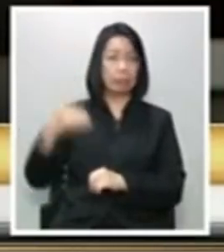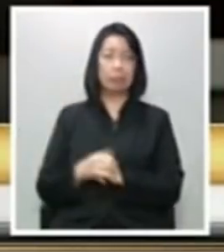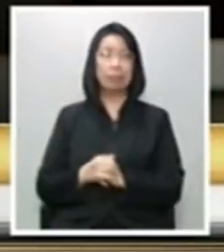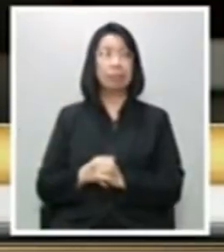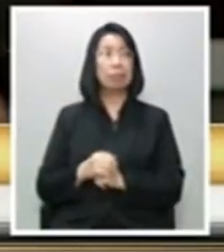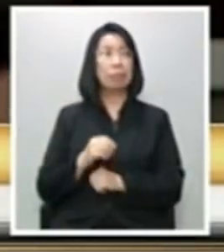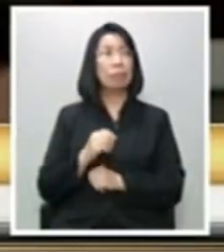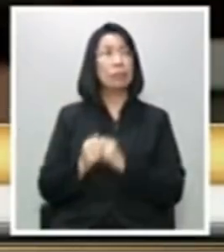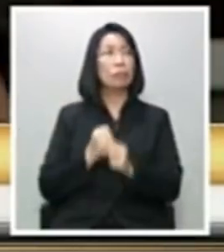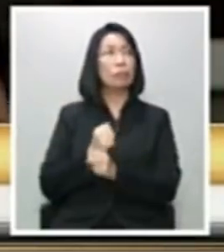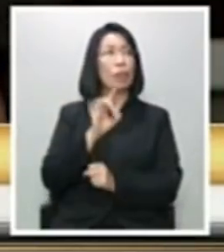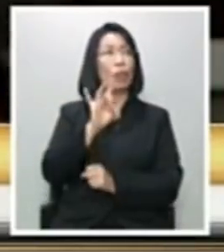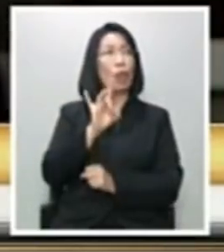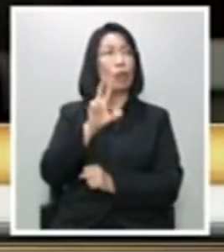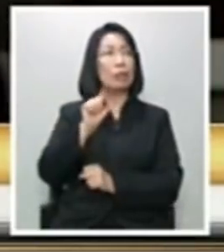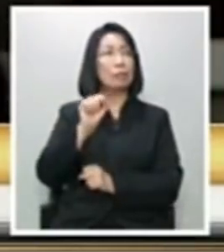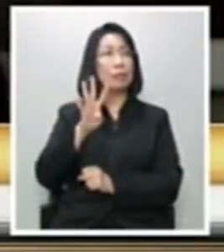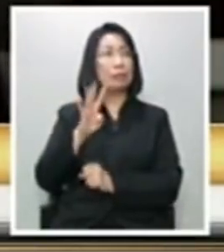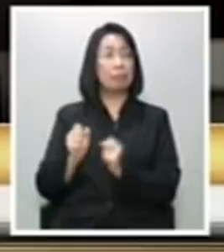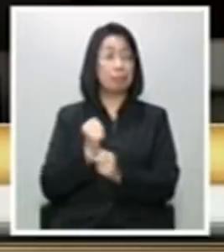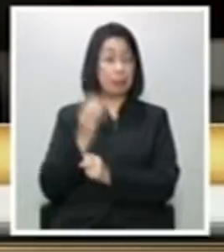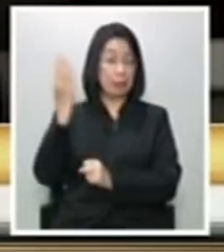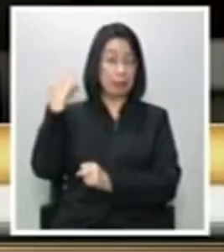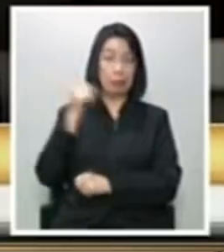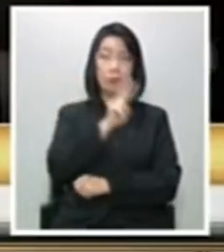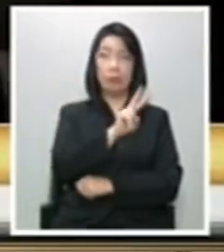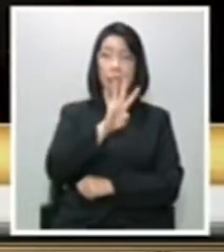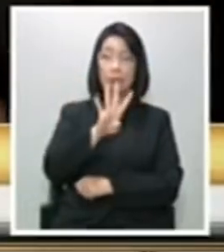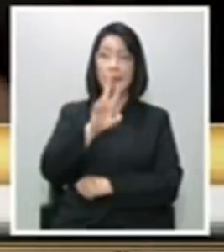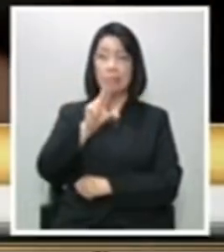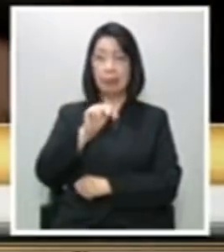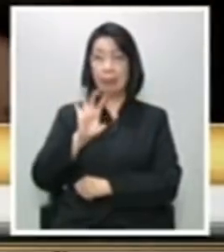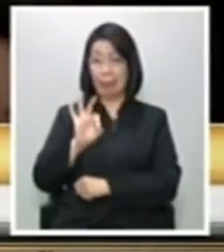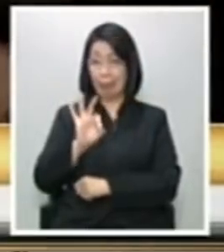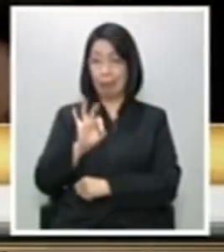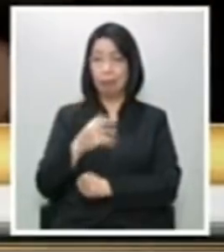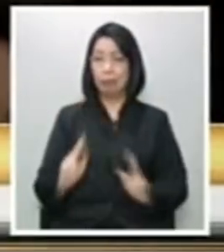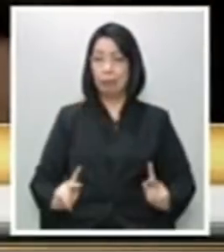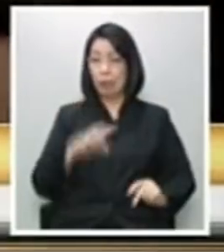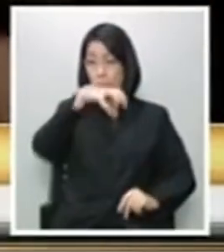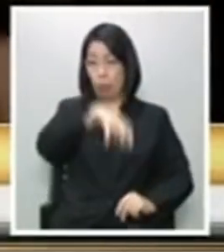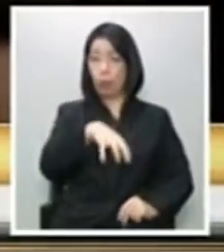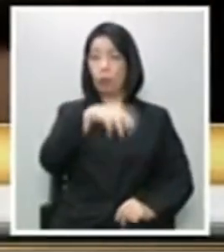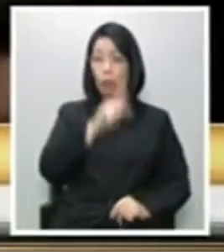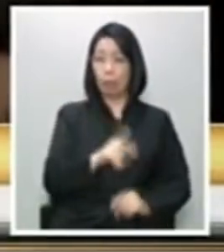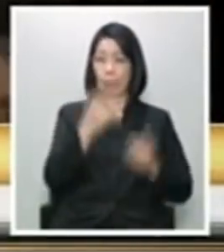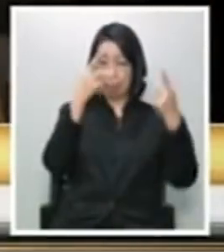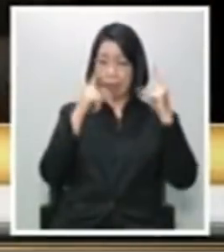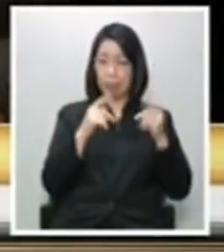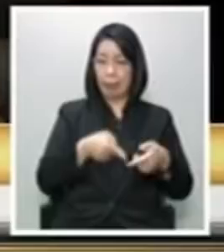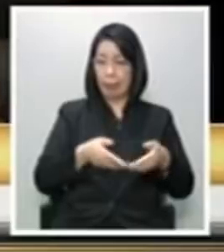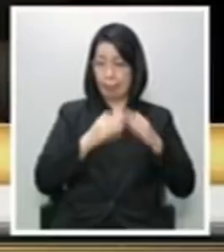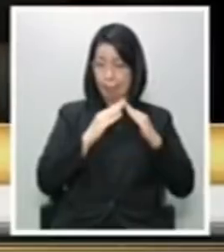ไป124ปีที่แล้วพุทธศักราช2439กรมป่าไม้ถูกจัดตั้งครั้งแรกโด